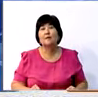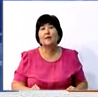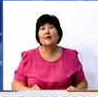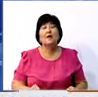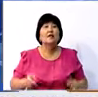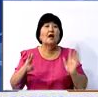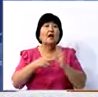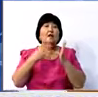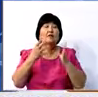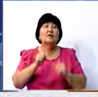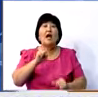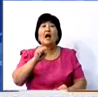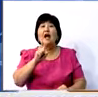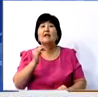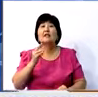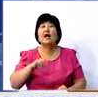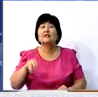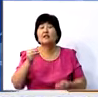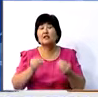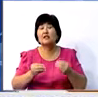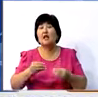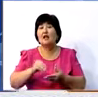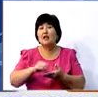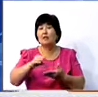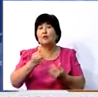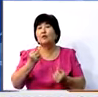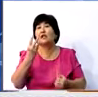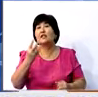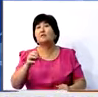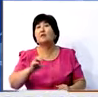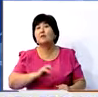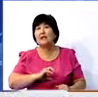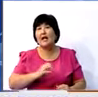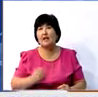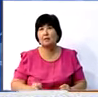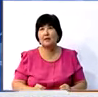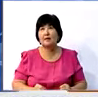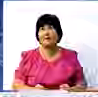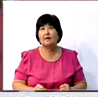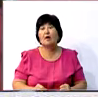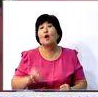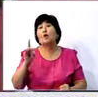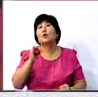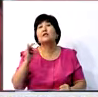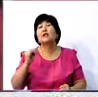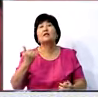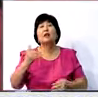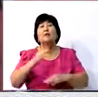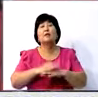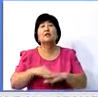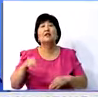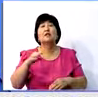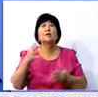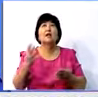На 8-й день азиатских игр копилка сборной пополнилась еще 3 медалями. Руслан Исраилов по дисциплине